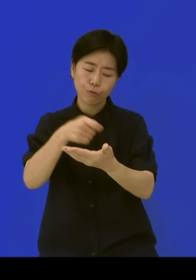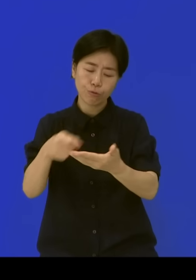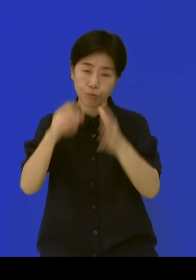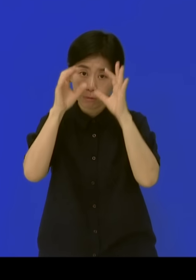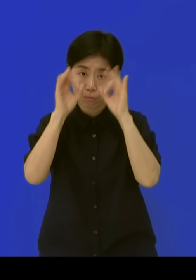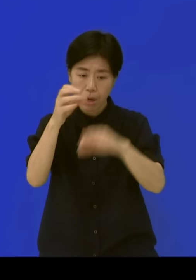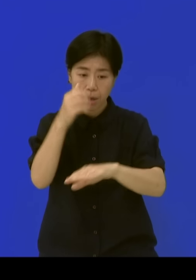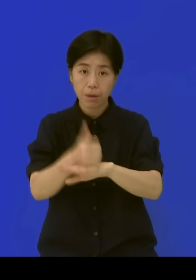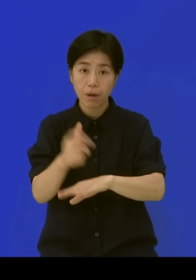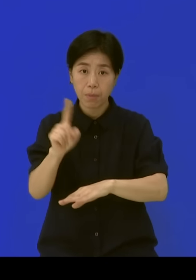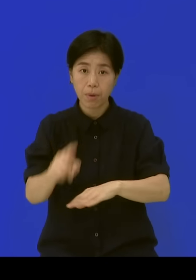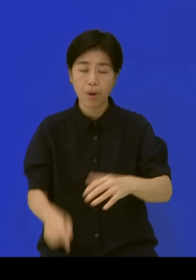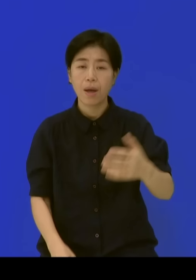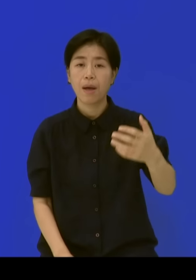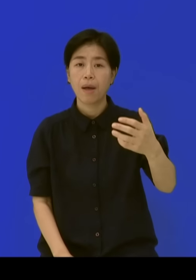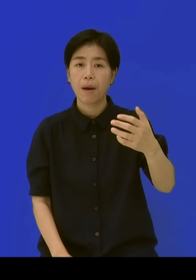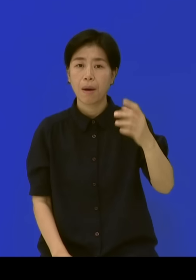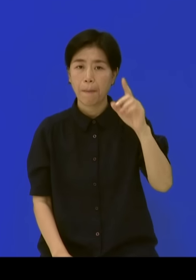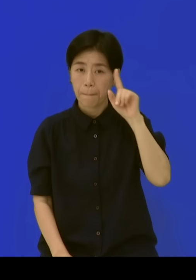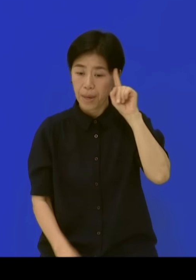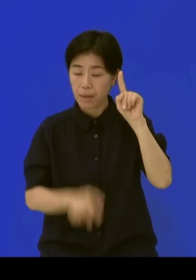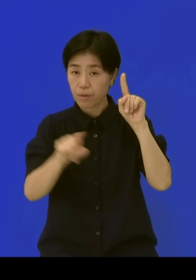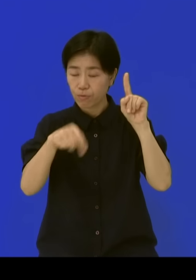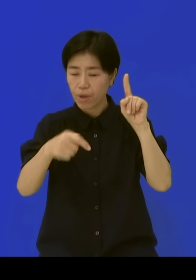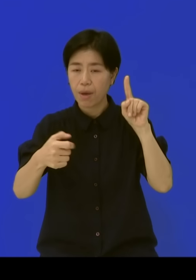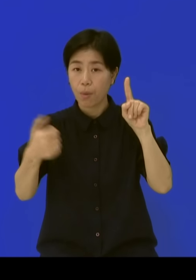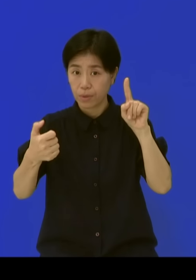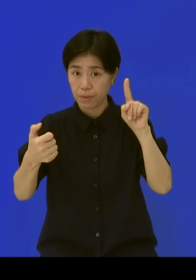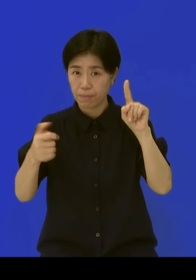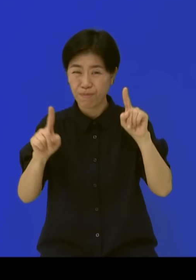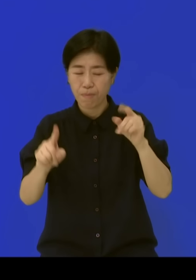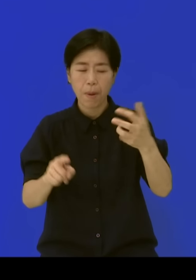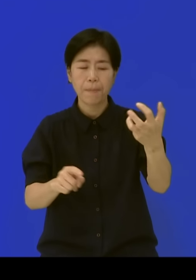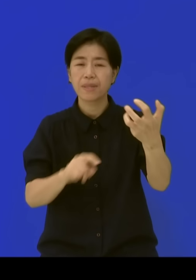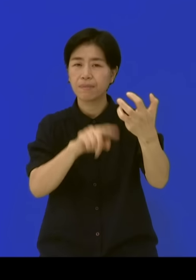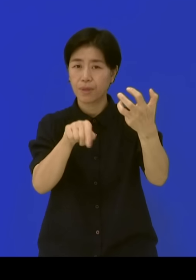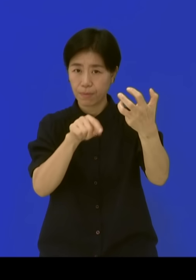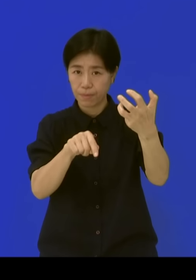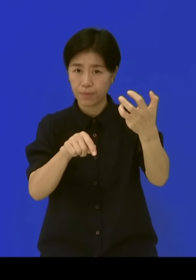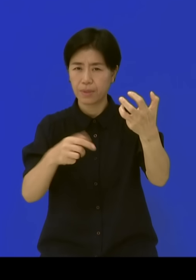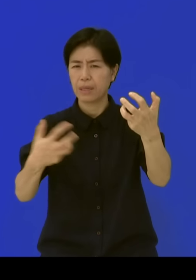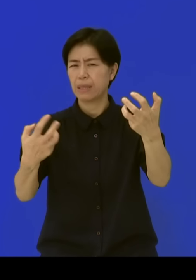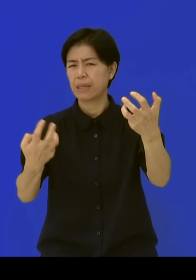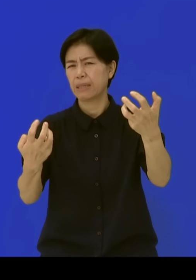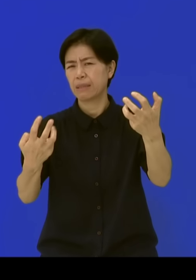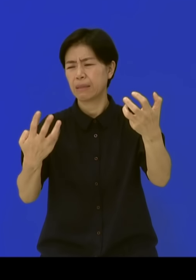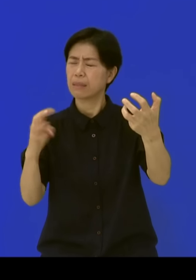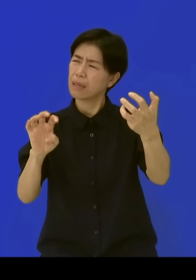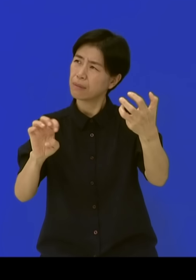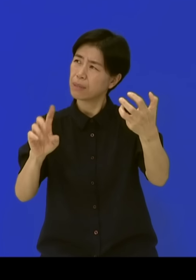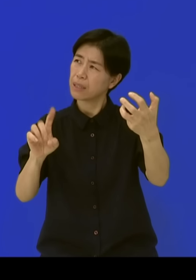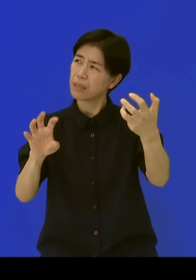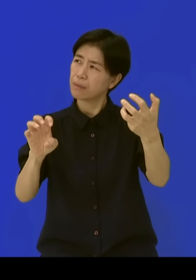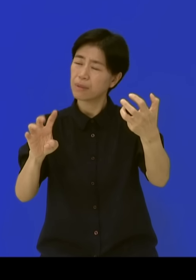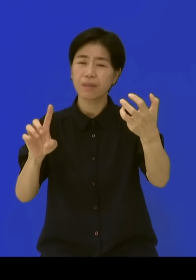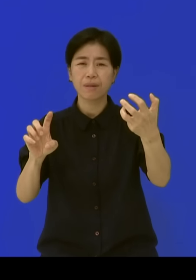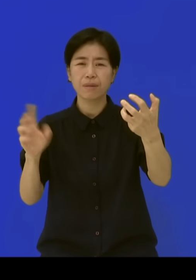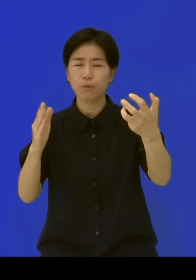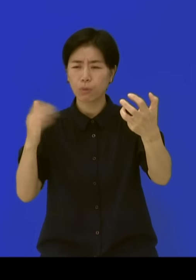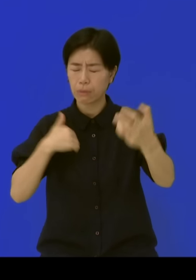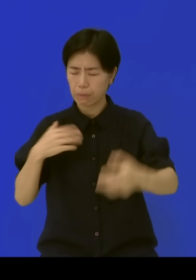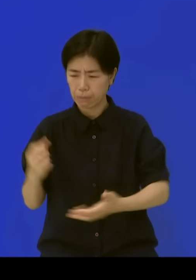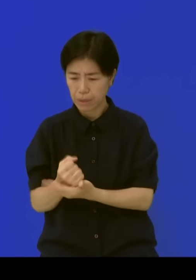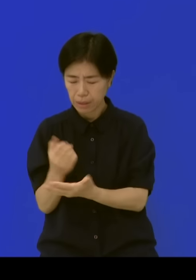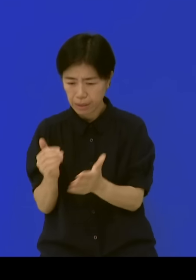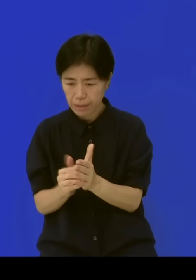제가. 그럼 이제 최소한 확실하게 알 수 있는 건 이 점수로 의대에 못 가겠다라는 거죠. 근데 재수한 1년